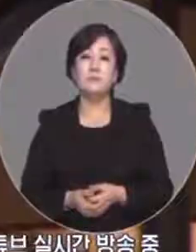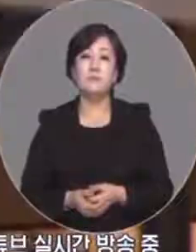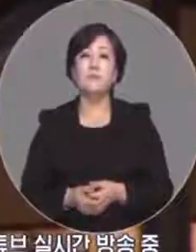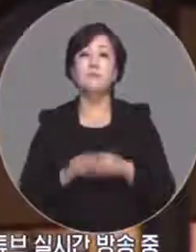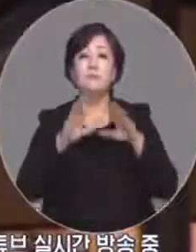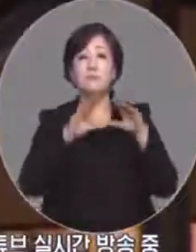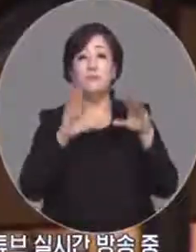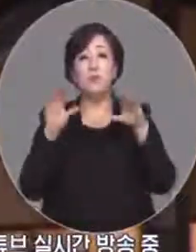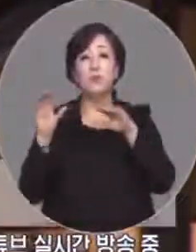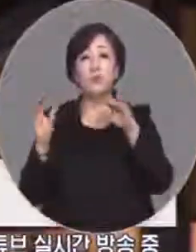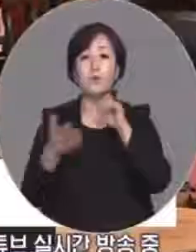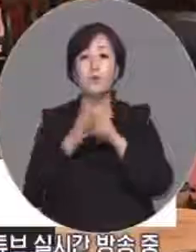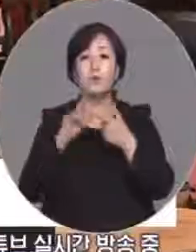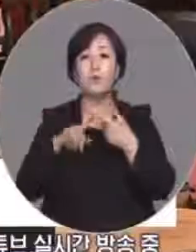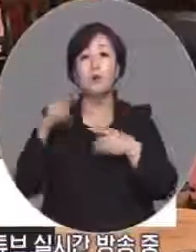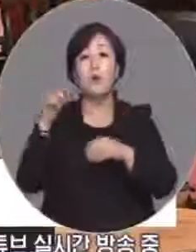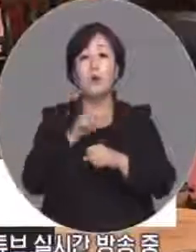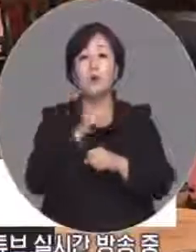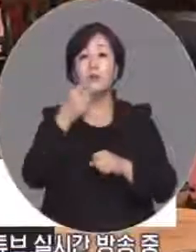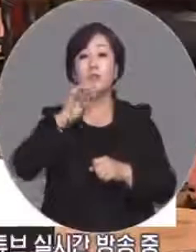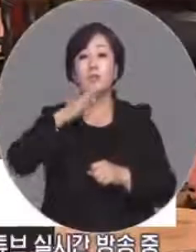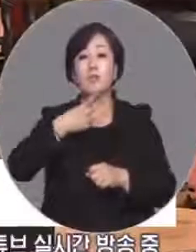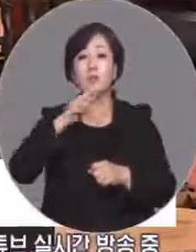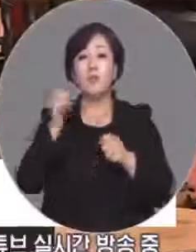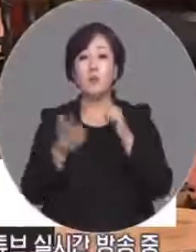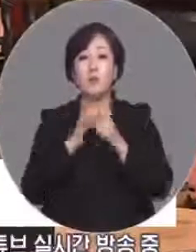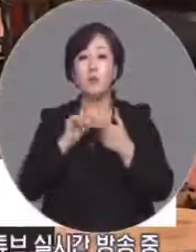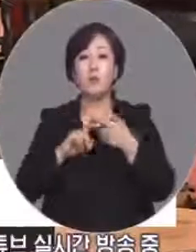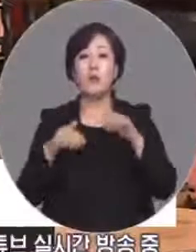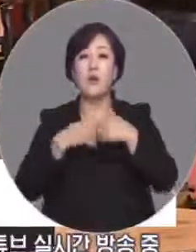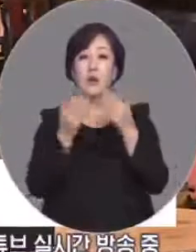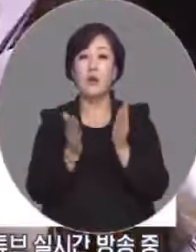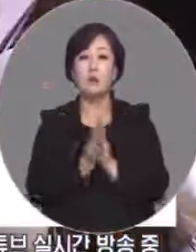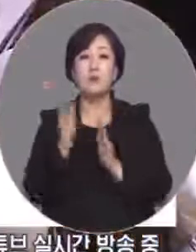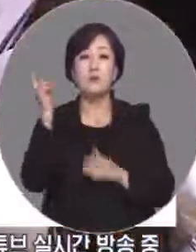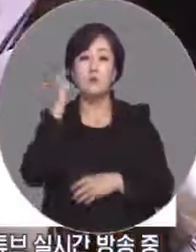부드러운 첼로 선율이 공연장 가득 울려 퍼집니다.